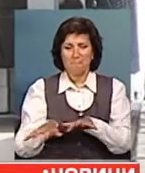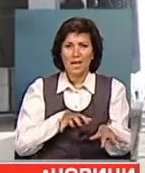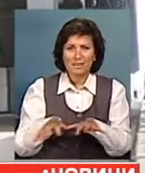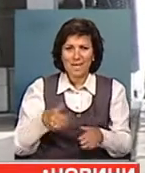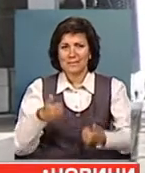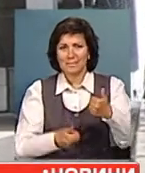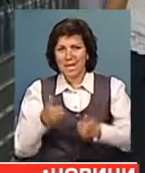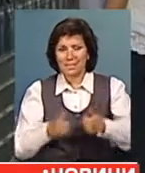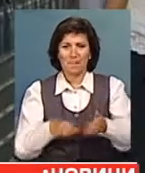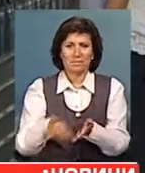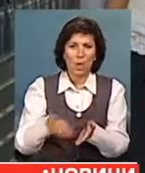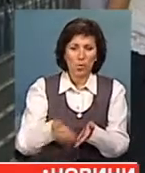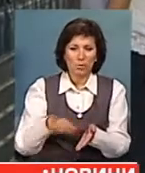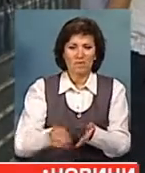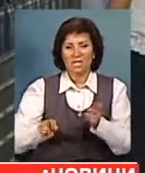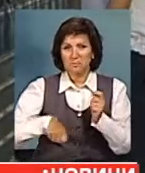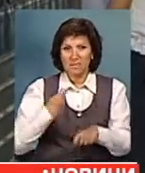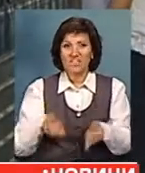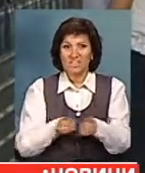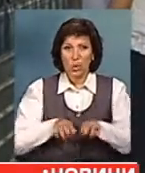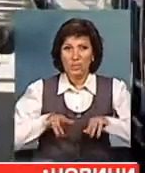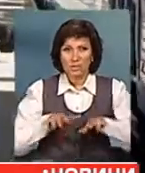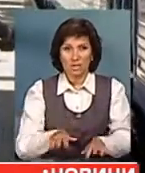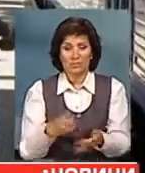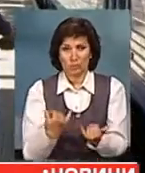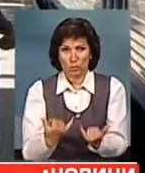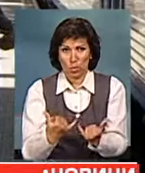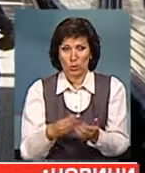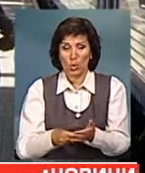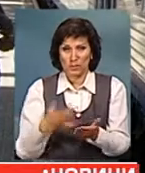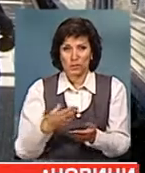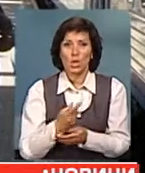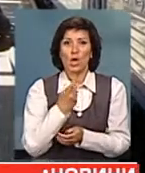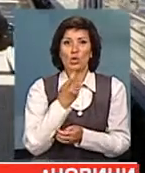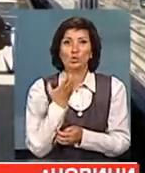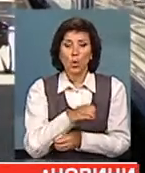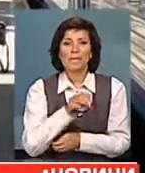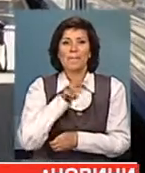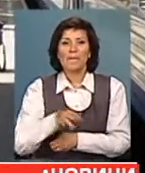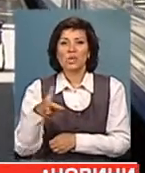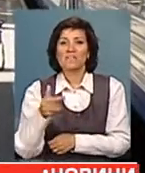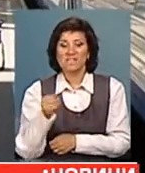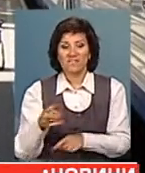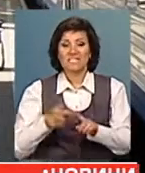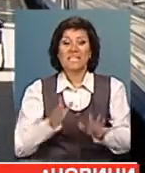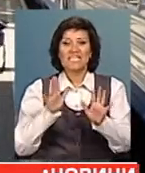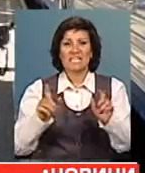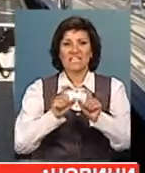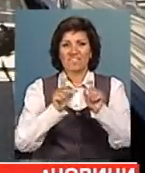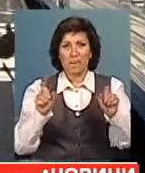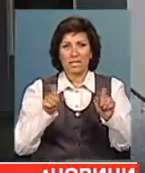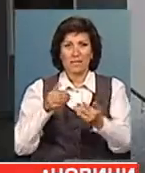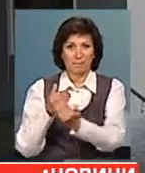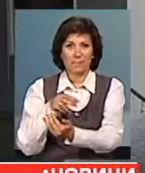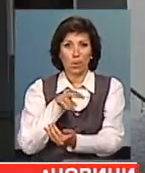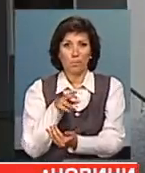та держзакупівлями. Орієнтовні збитки від такої діяльності сьогодні оцінюють у сотні мільйонів гривень. І це тільки в департаменті